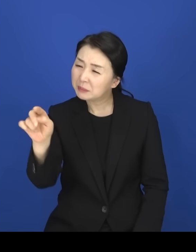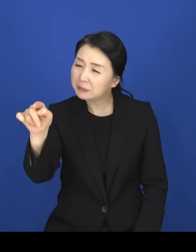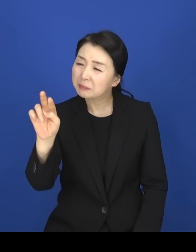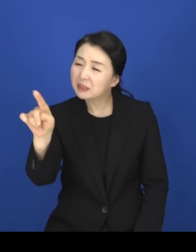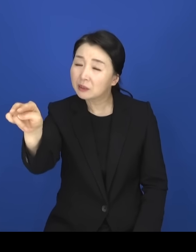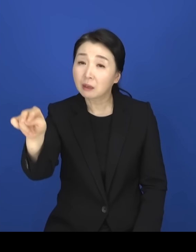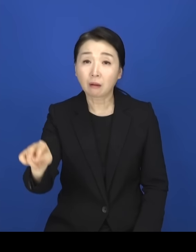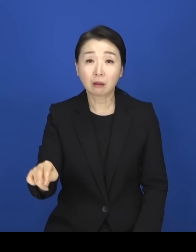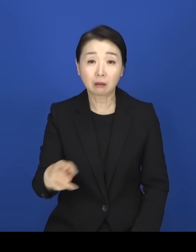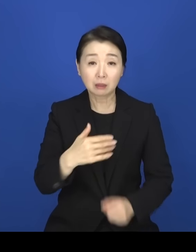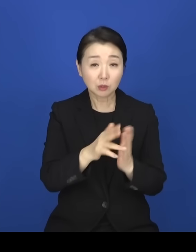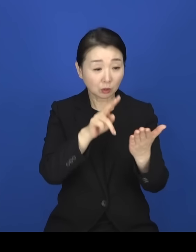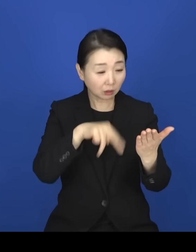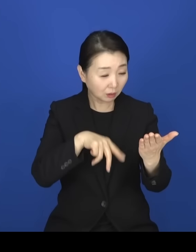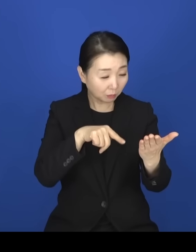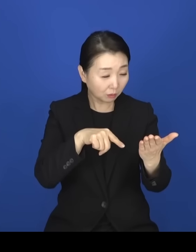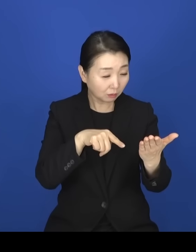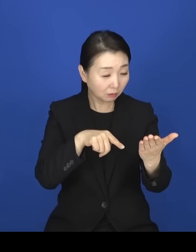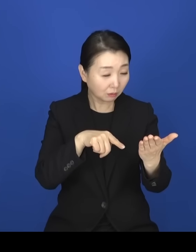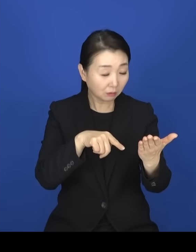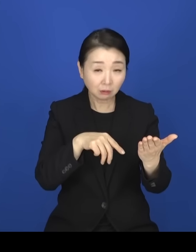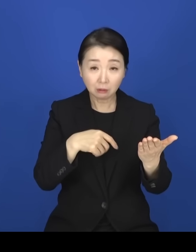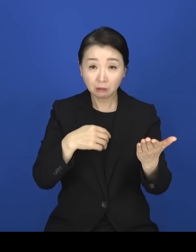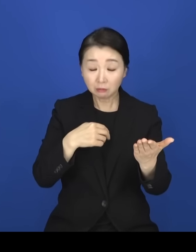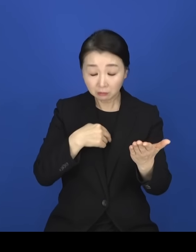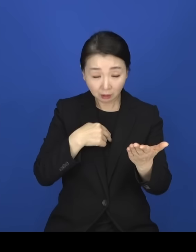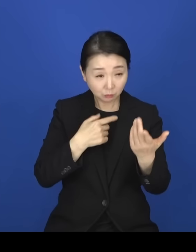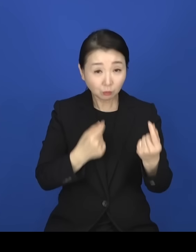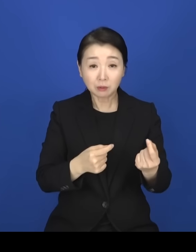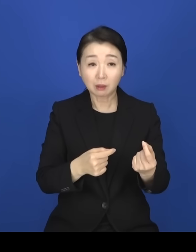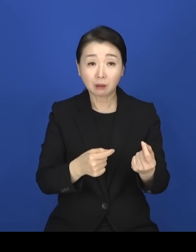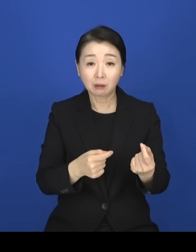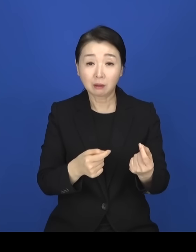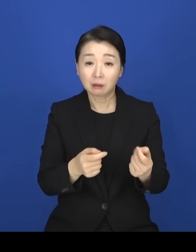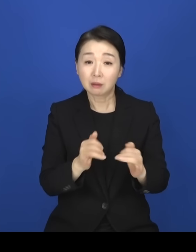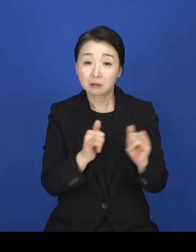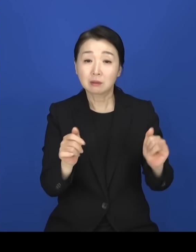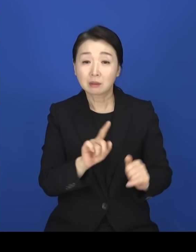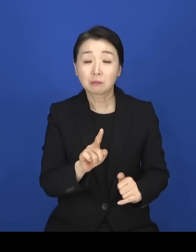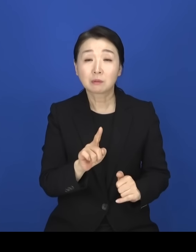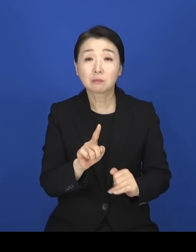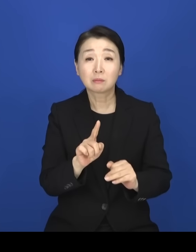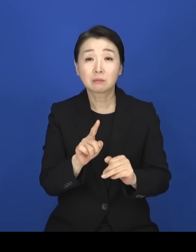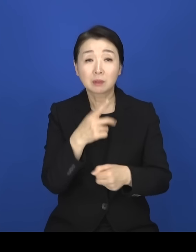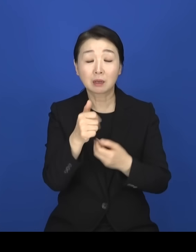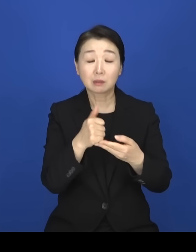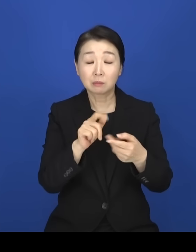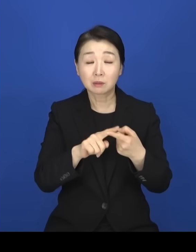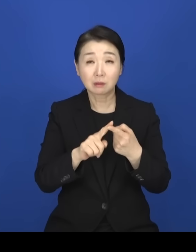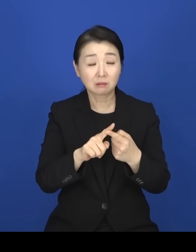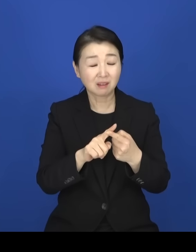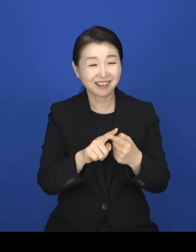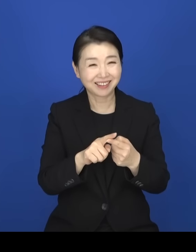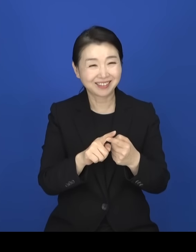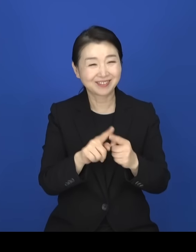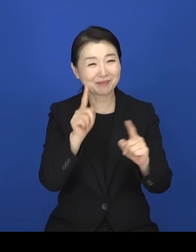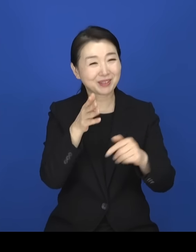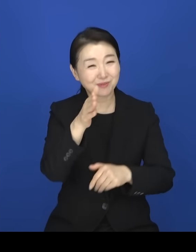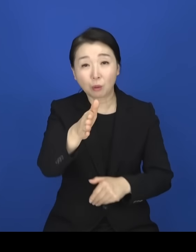이게 성경을 또 보다 보면 이게 별반 다를 게 없잖아. 이 사람들은 훨씬 더 하나님에서 잘 안다고